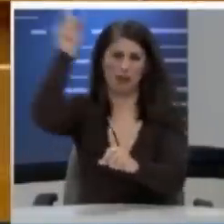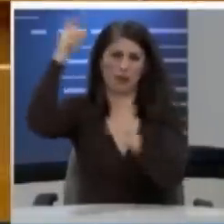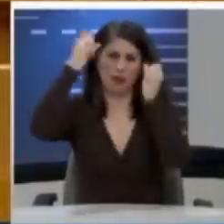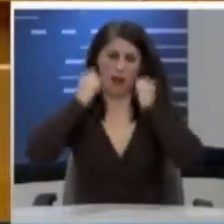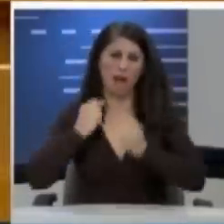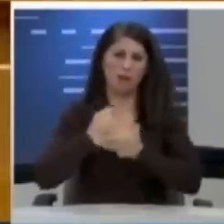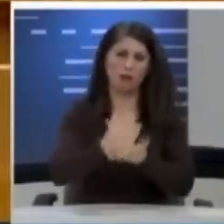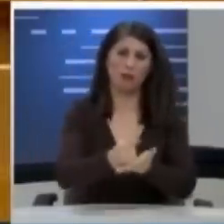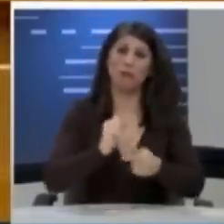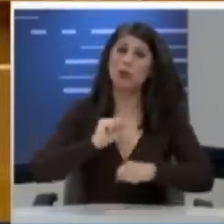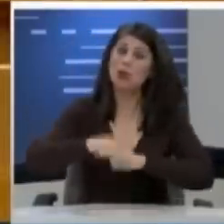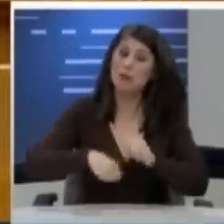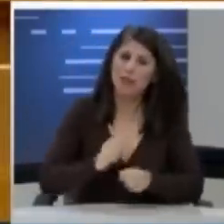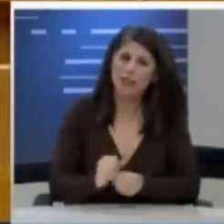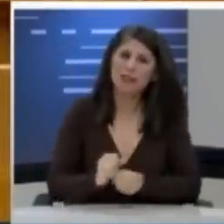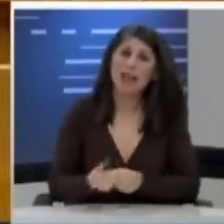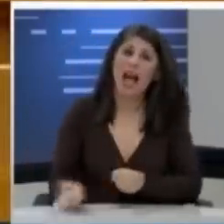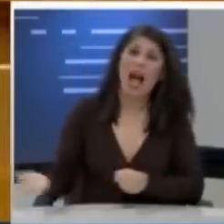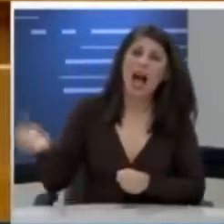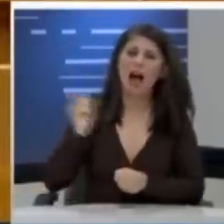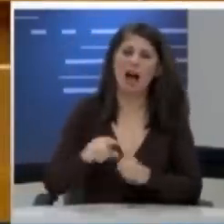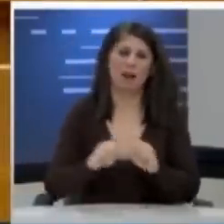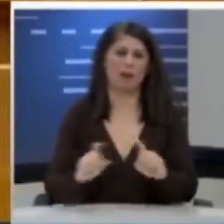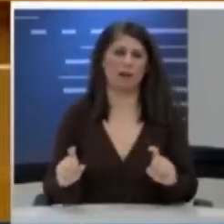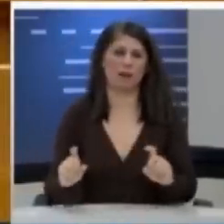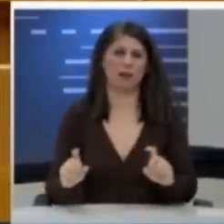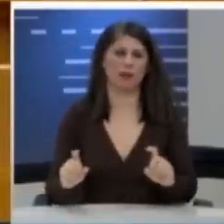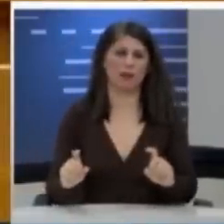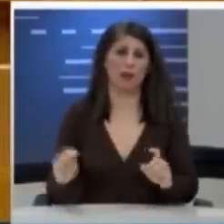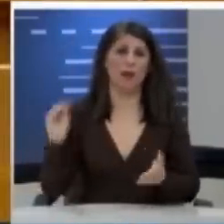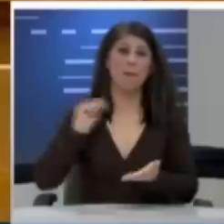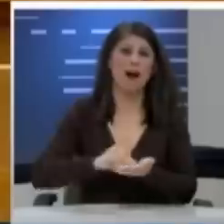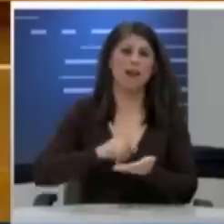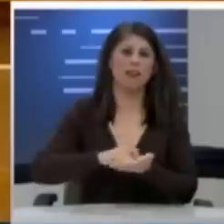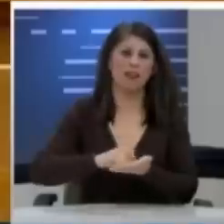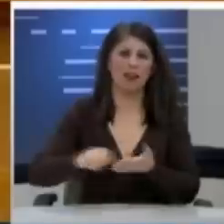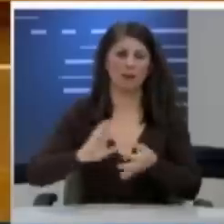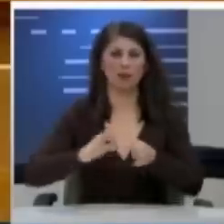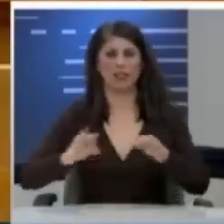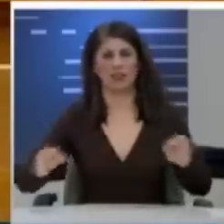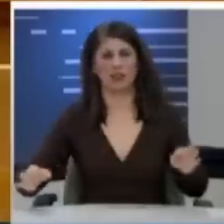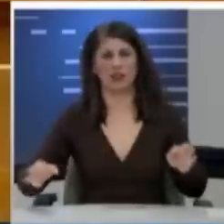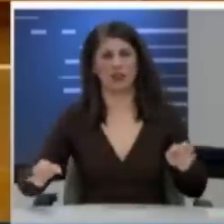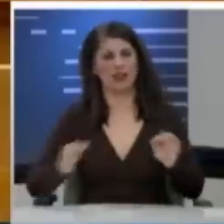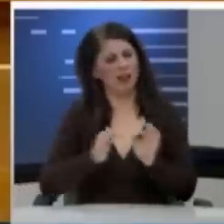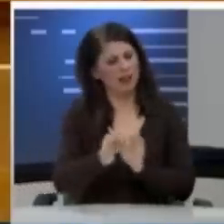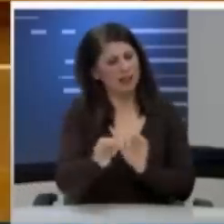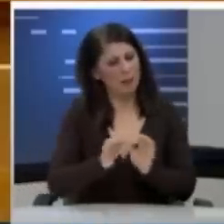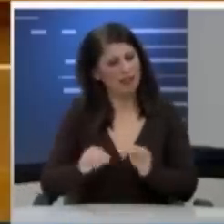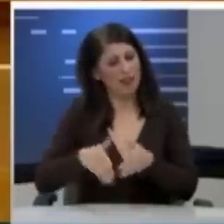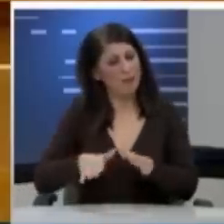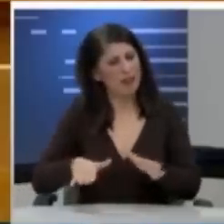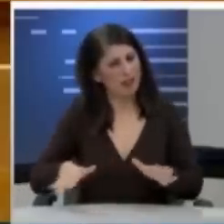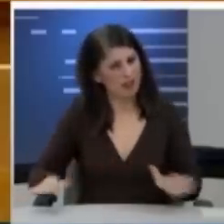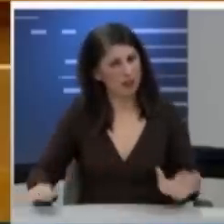αποζημιώσεων. Επιχειρείται και κάτι ακόμη. Το ξαναγράψιμο της ιστορίας στα μέτρα του